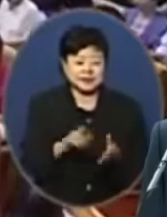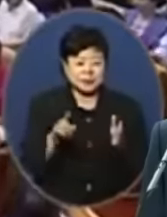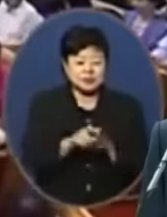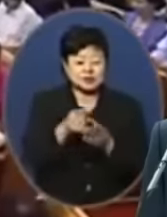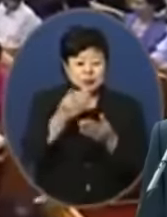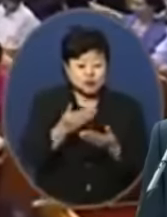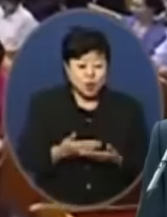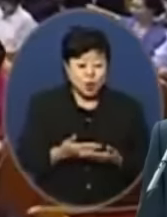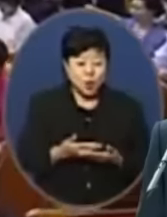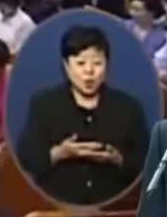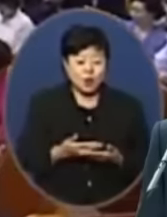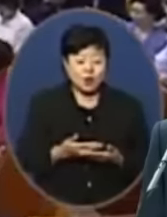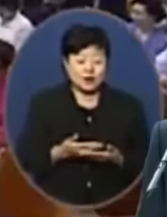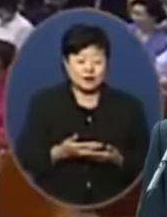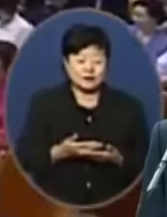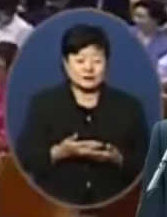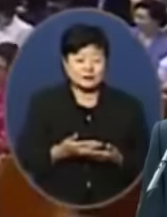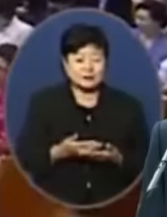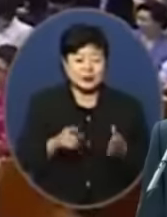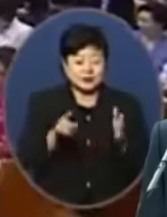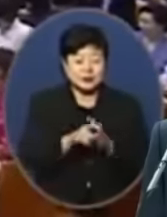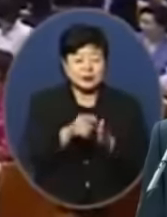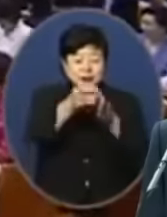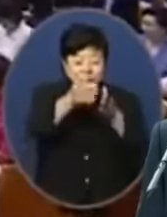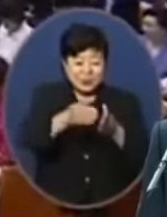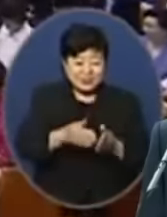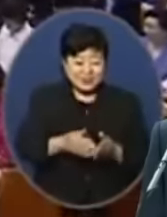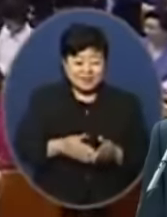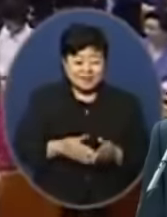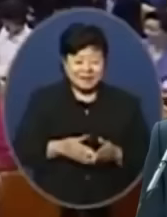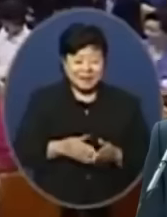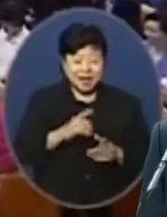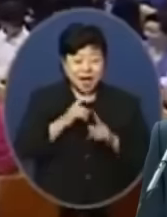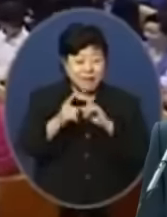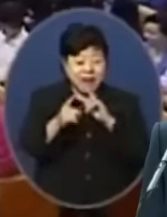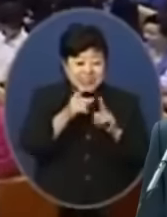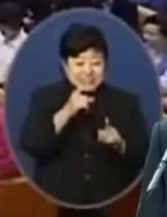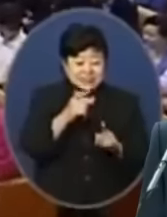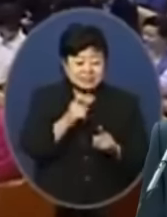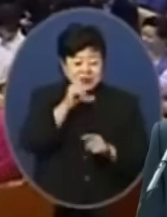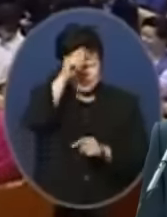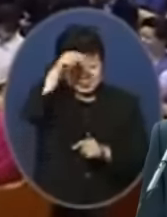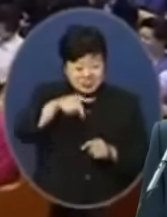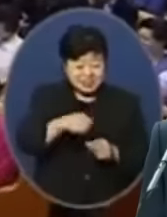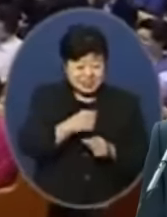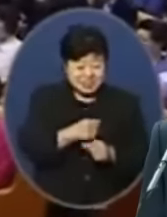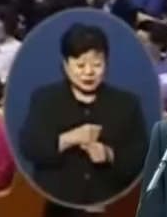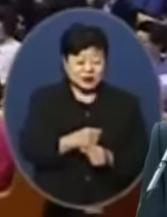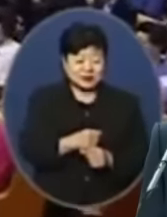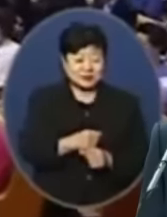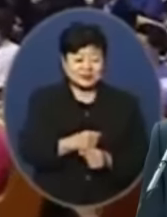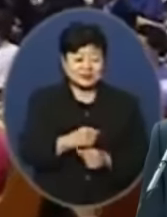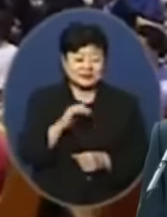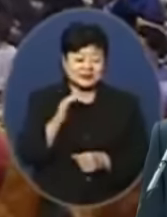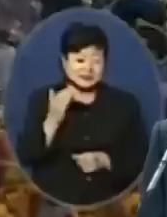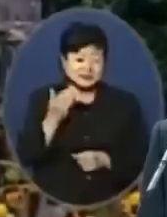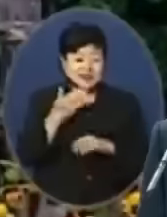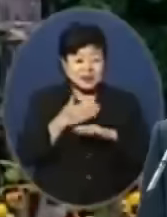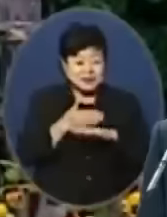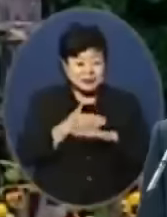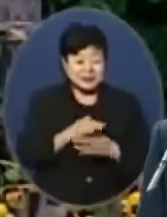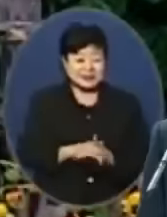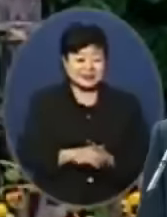믿음을 주시고 믿음을 통하여 말씀으로 천지를 창조하듯이 창조하게 만들어 주심을